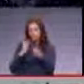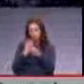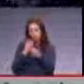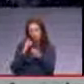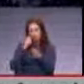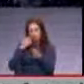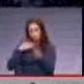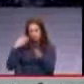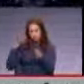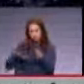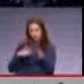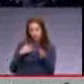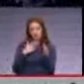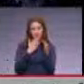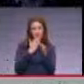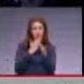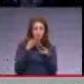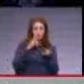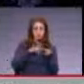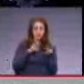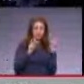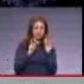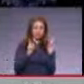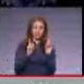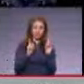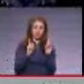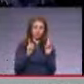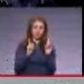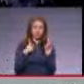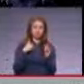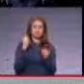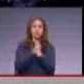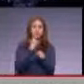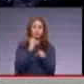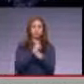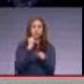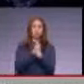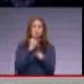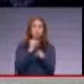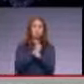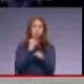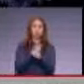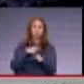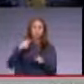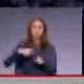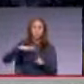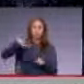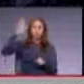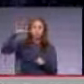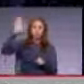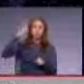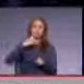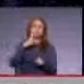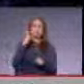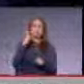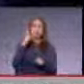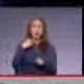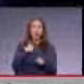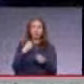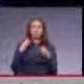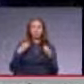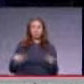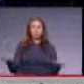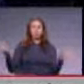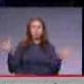هقول ايه؟ معلش معلش معلش. هي الدنيا بتتغير قوي. مش معاكي انتي. الدنيا بتتغير قوي. بس انا اول مره